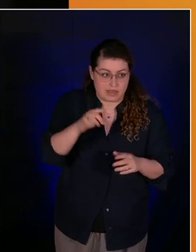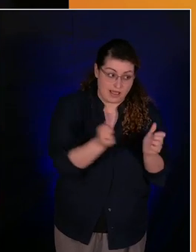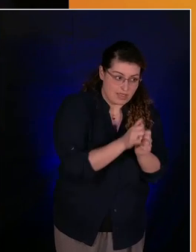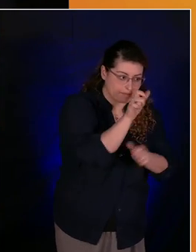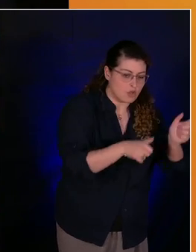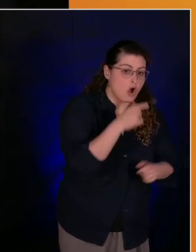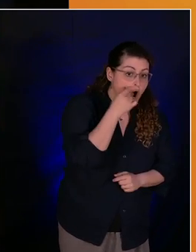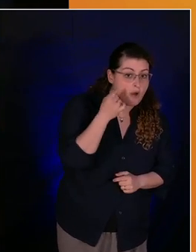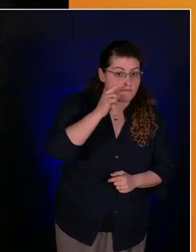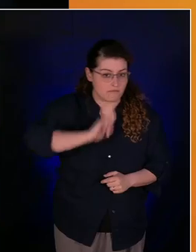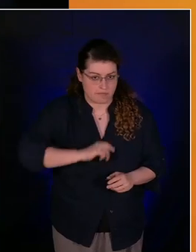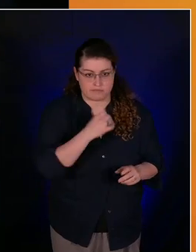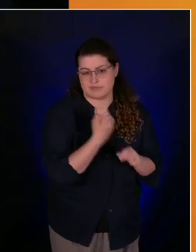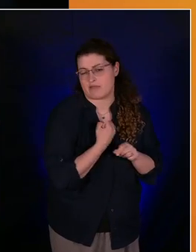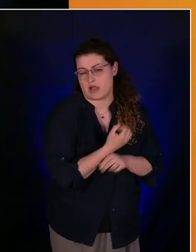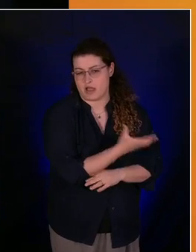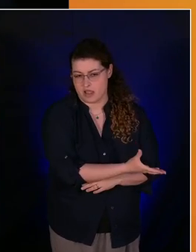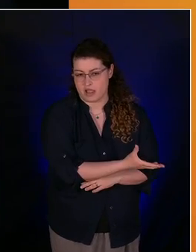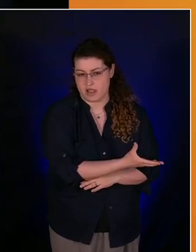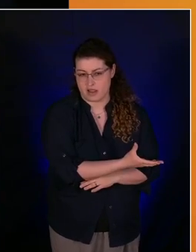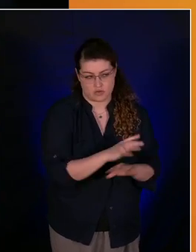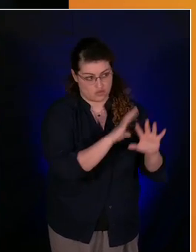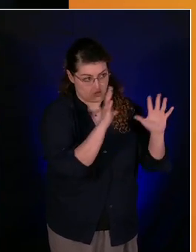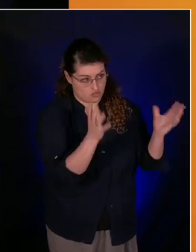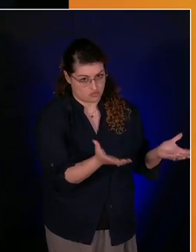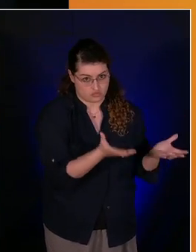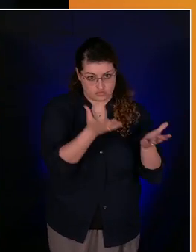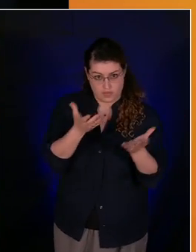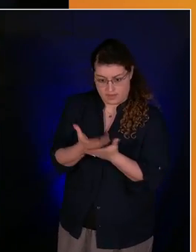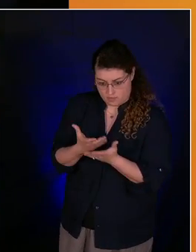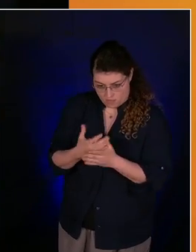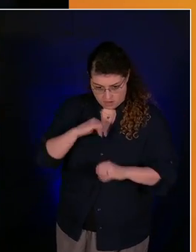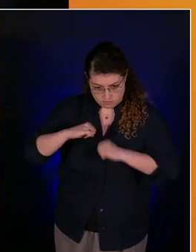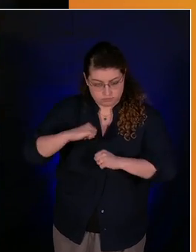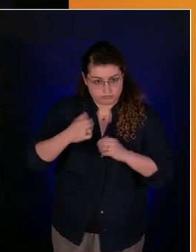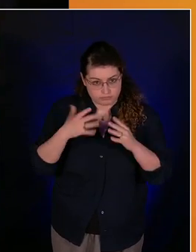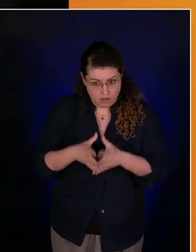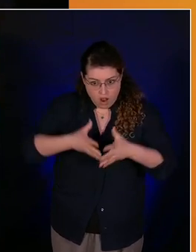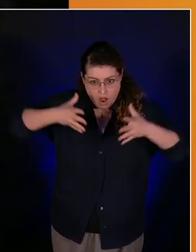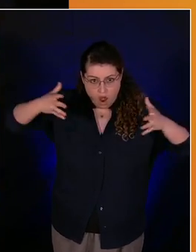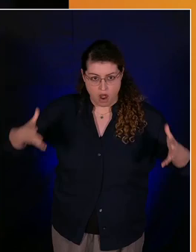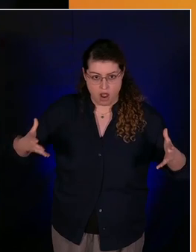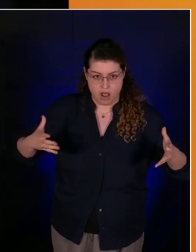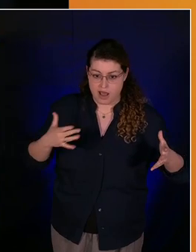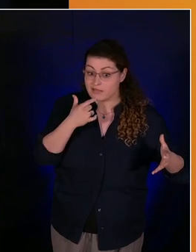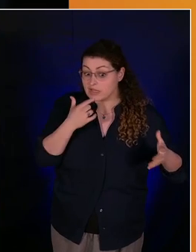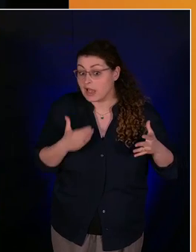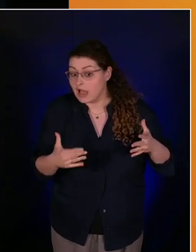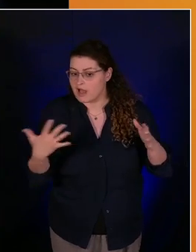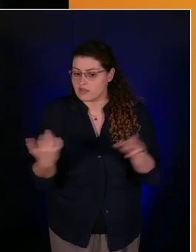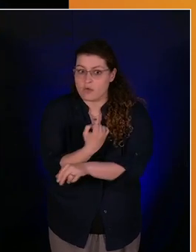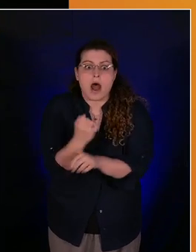travailleuses contribue à ce haut niveau de mobilisation qui rend aujourd'hui la victoire